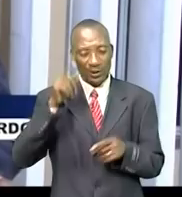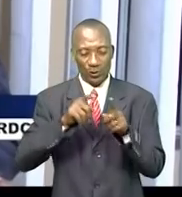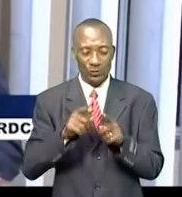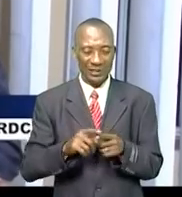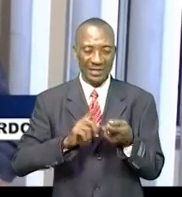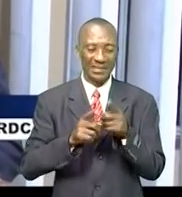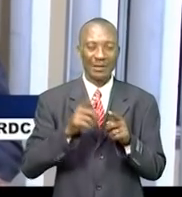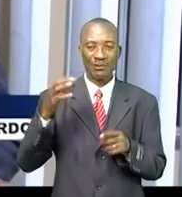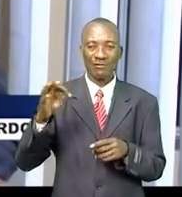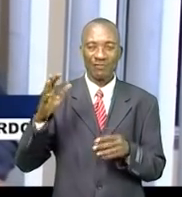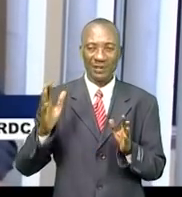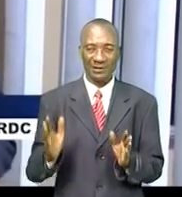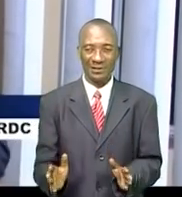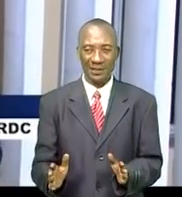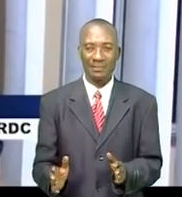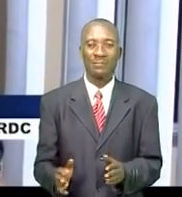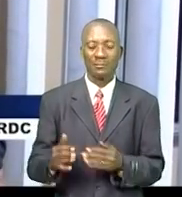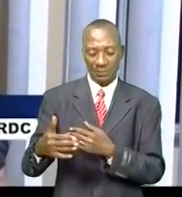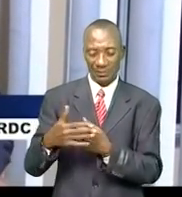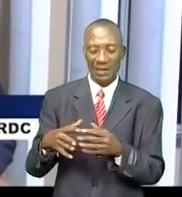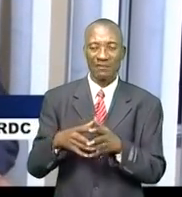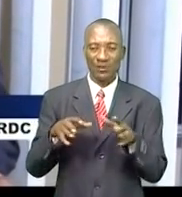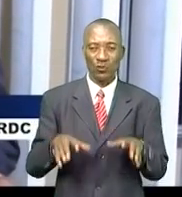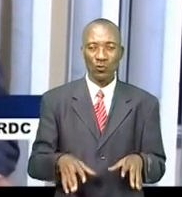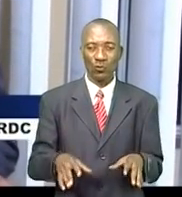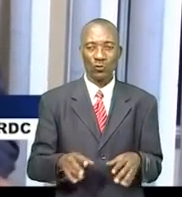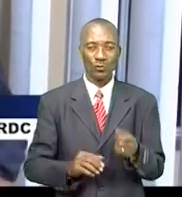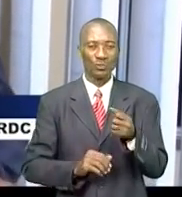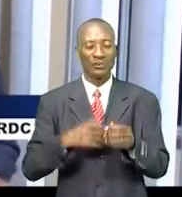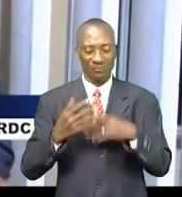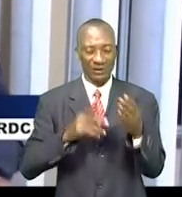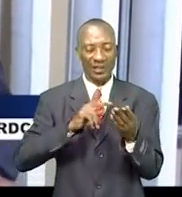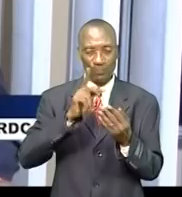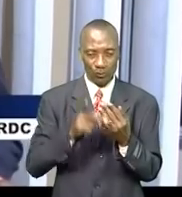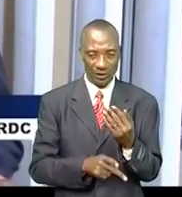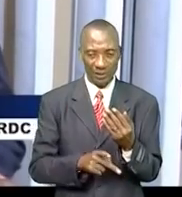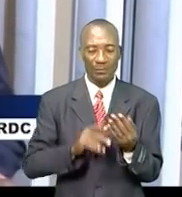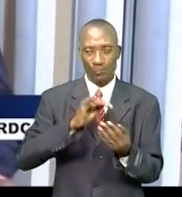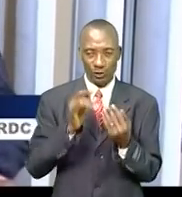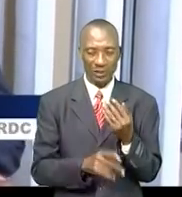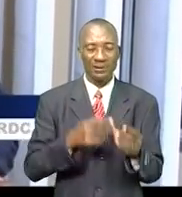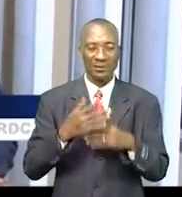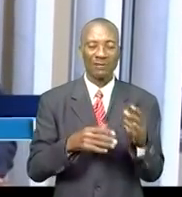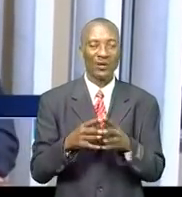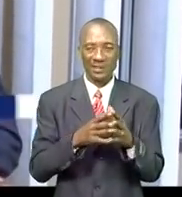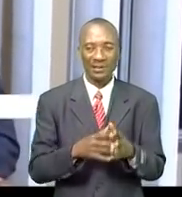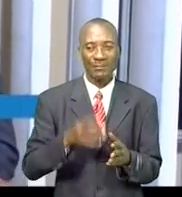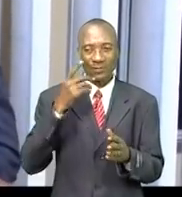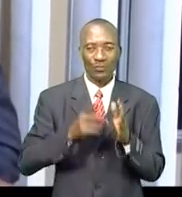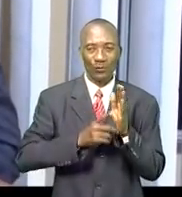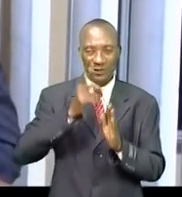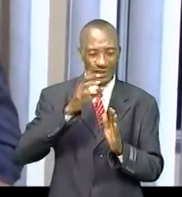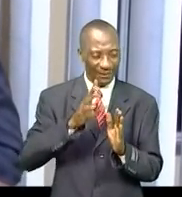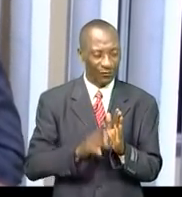français étaient aux côtés de la RDC dans différents projets que nous pouvons mener ensemble pour développer le secteur de la